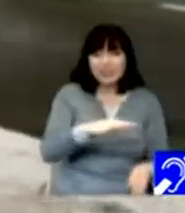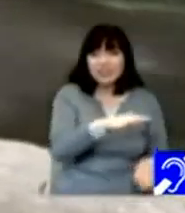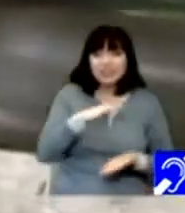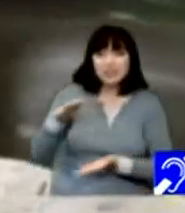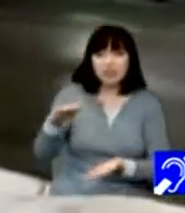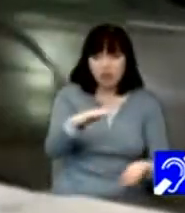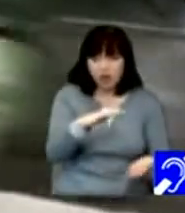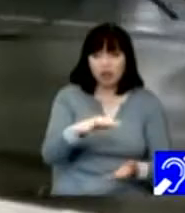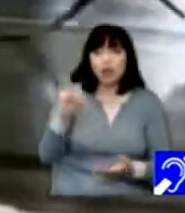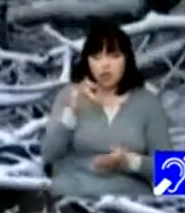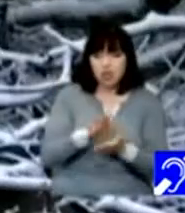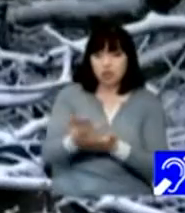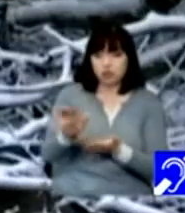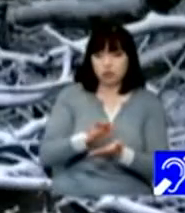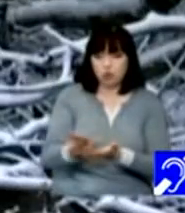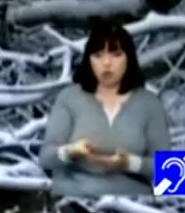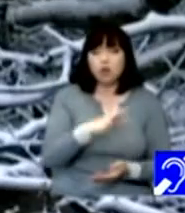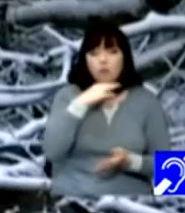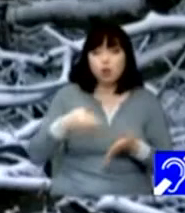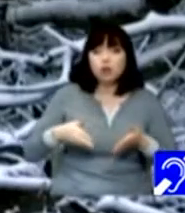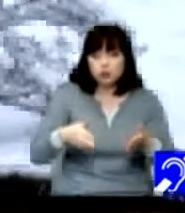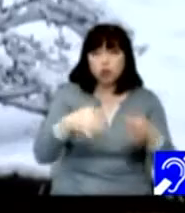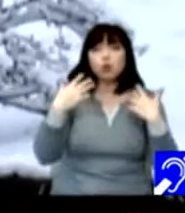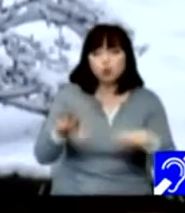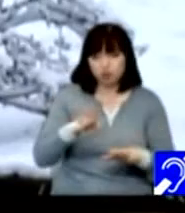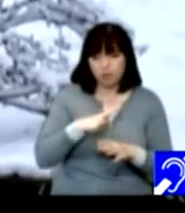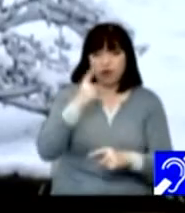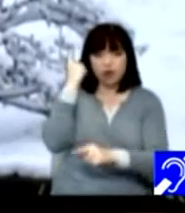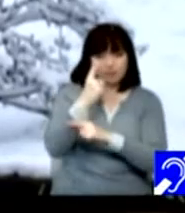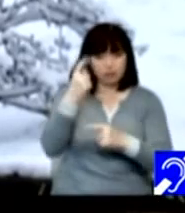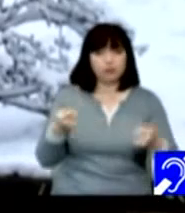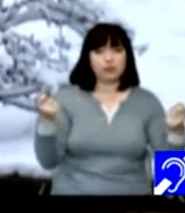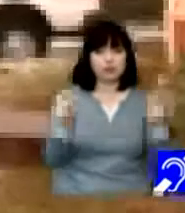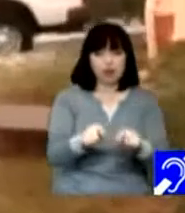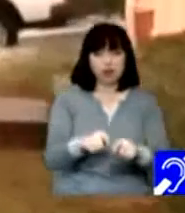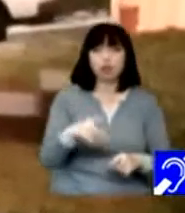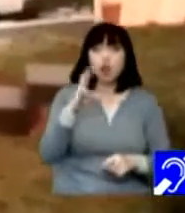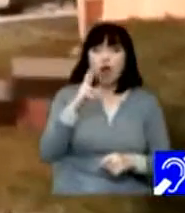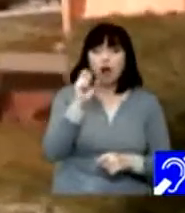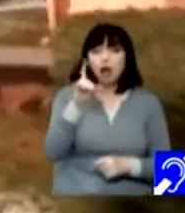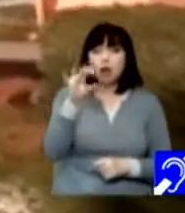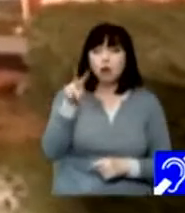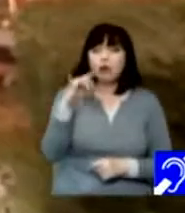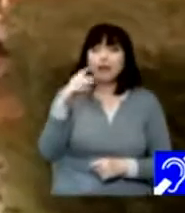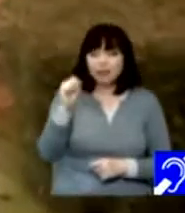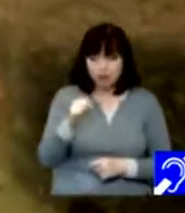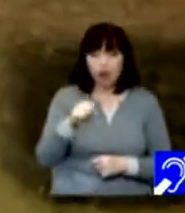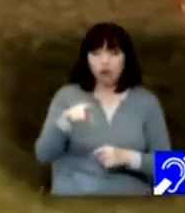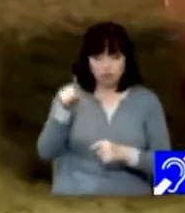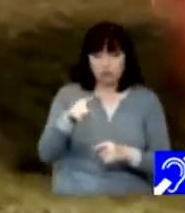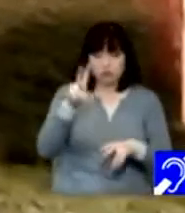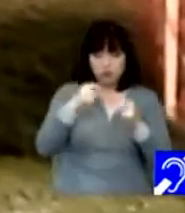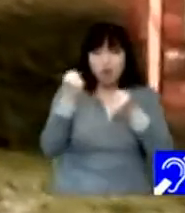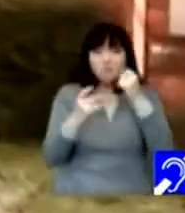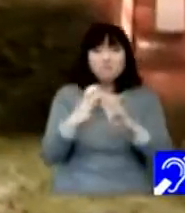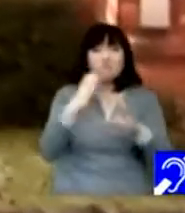de zăpadă și poleiul. Multe autostrăzi au fost deja închise, de altfel într-o localitate din Carolina de Nord. Vântul a luat pe sus un